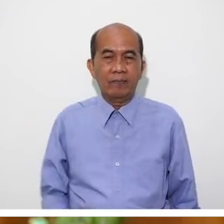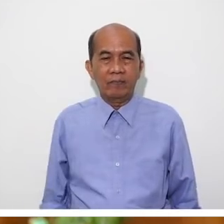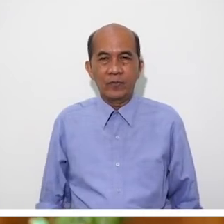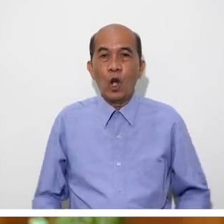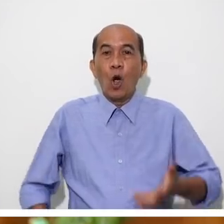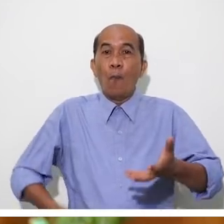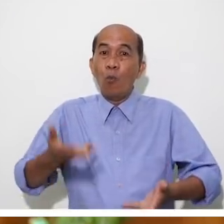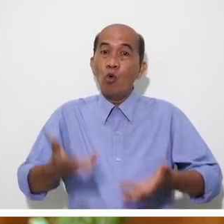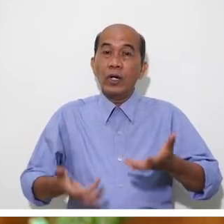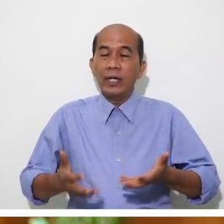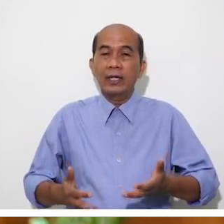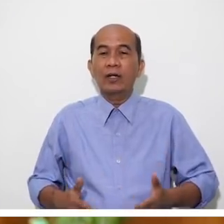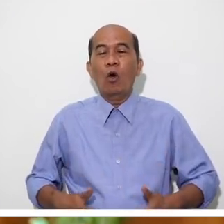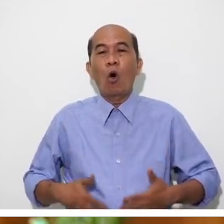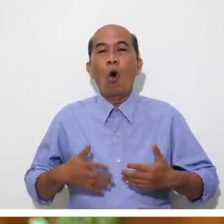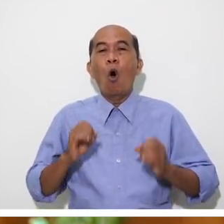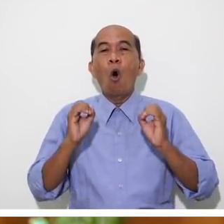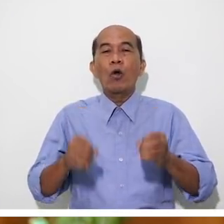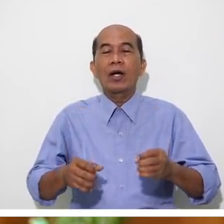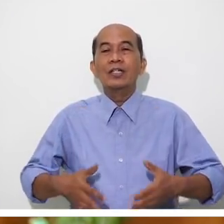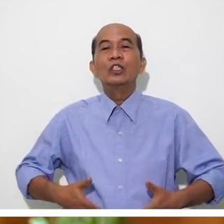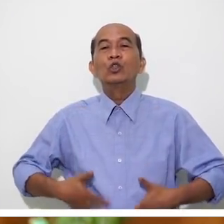Mungkin orang suka sama saya.